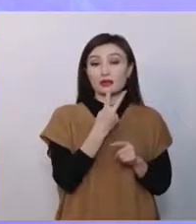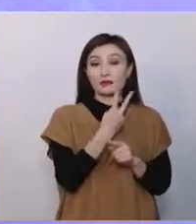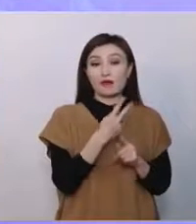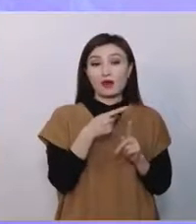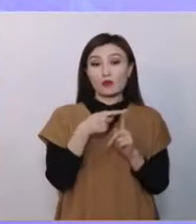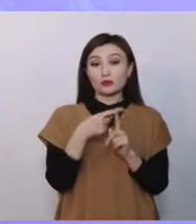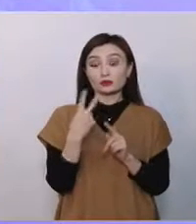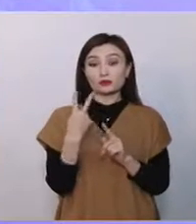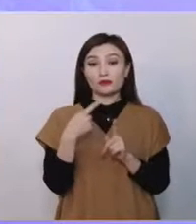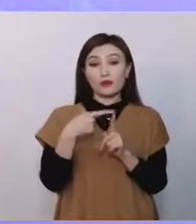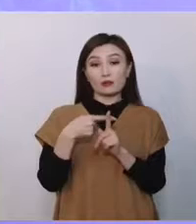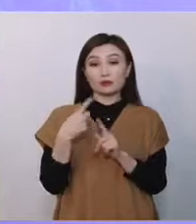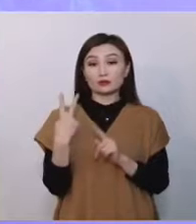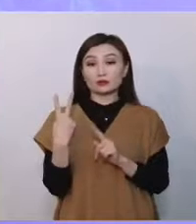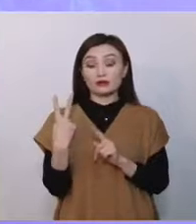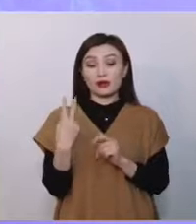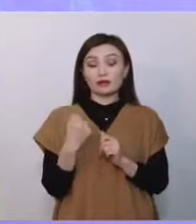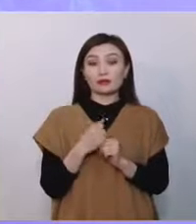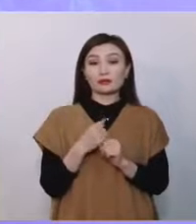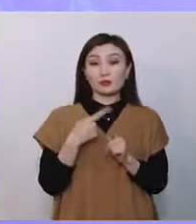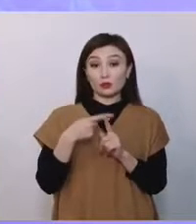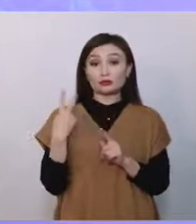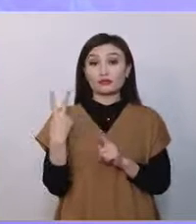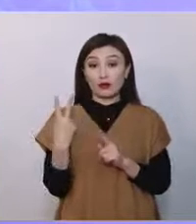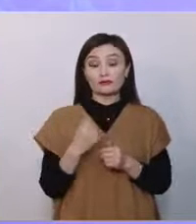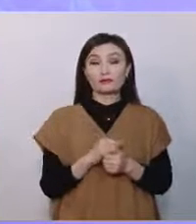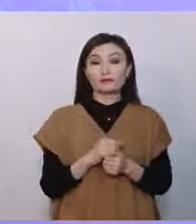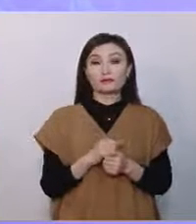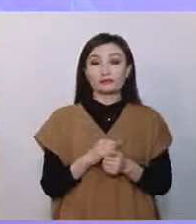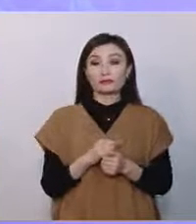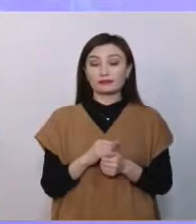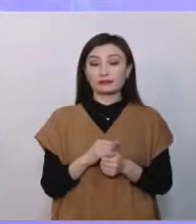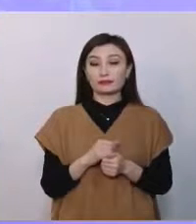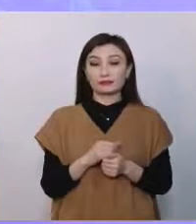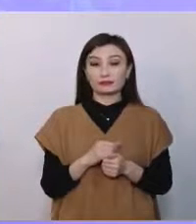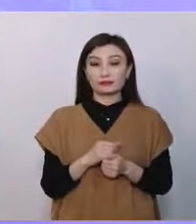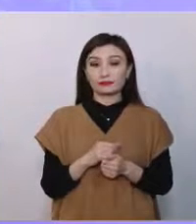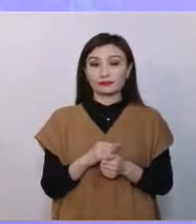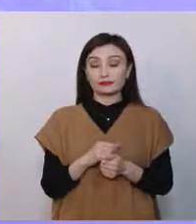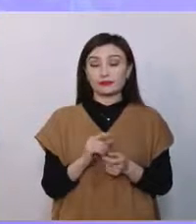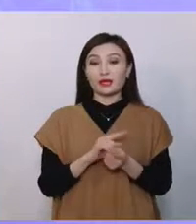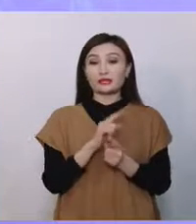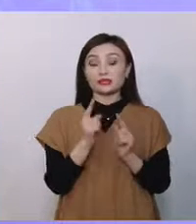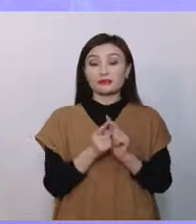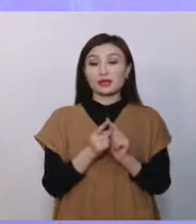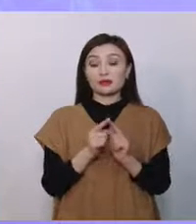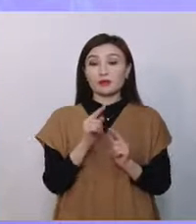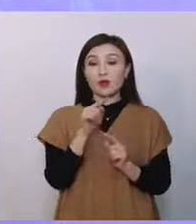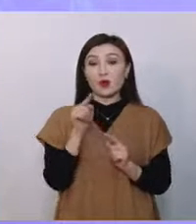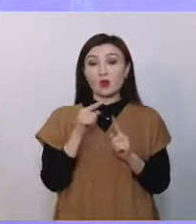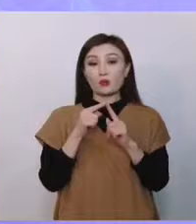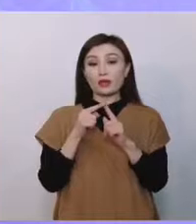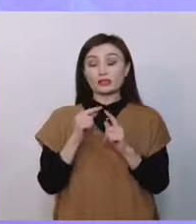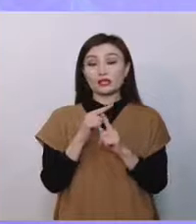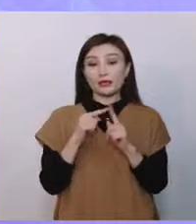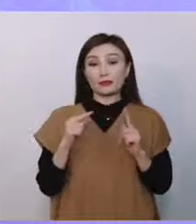+ 2 + 2 + 2 + 2 заменим умножение